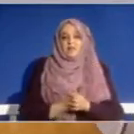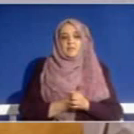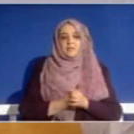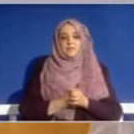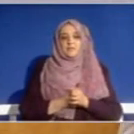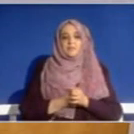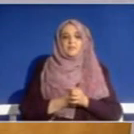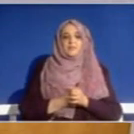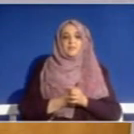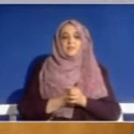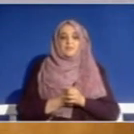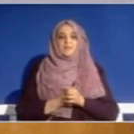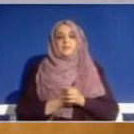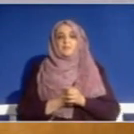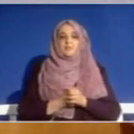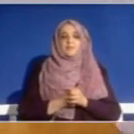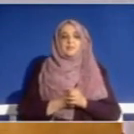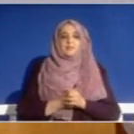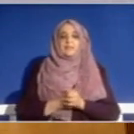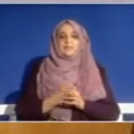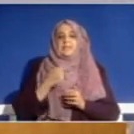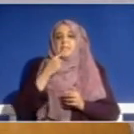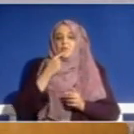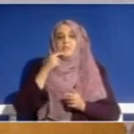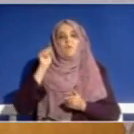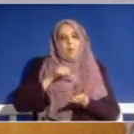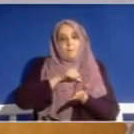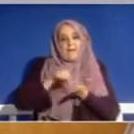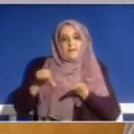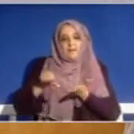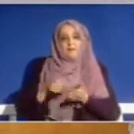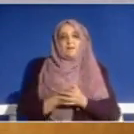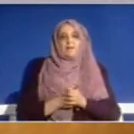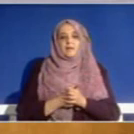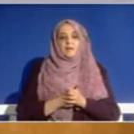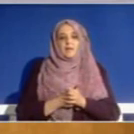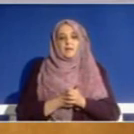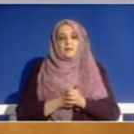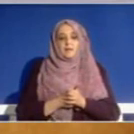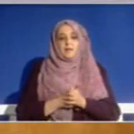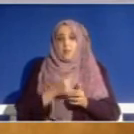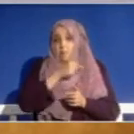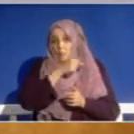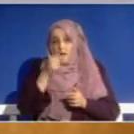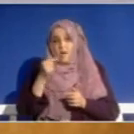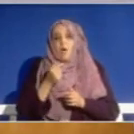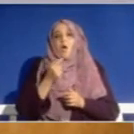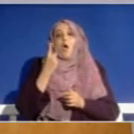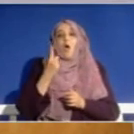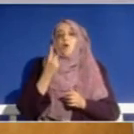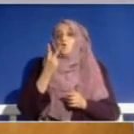الخدمات اللي هي ماهيش أساسية، إذن هذه المصاريف لازم نسددها. نسددها. نعم. نسددها، نحي قنطار ولا قنطار